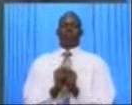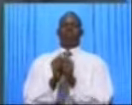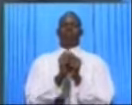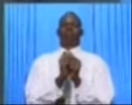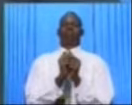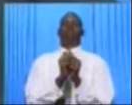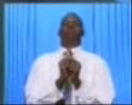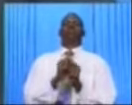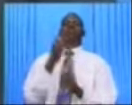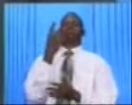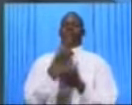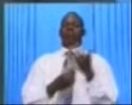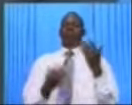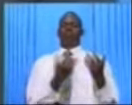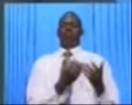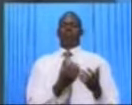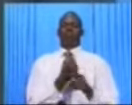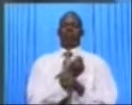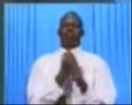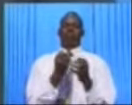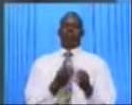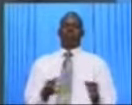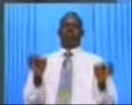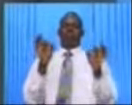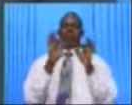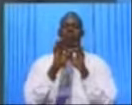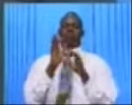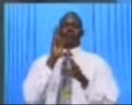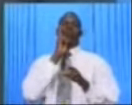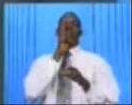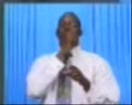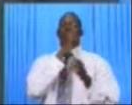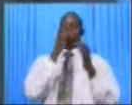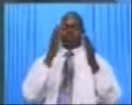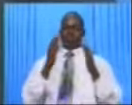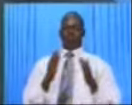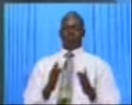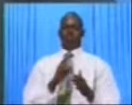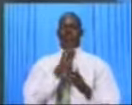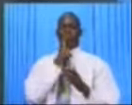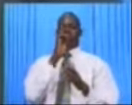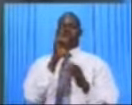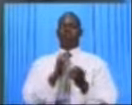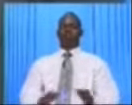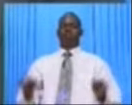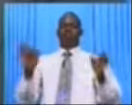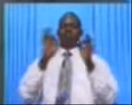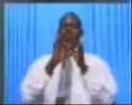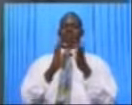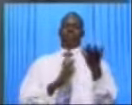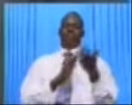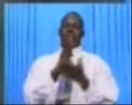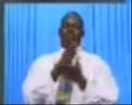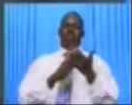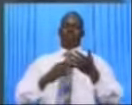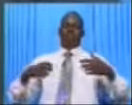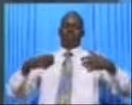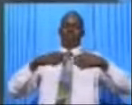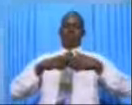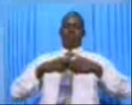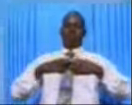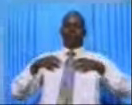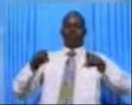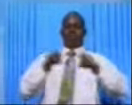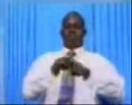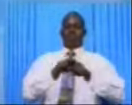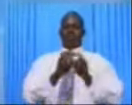parce que c'est quelque chose qui est très, très important, et aussi au niveau des hôteliers, qui sont importants. Ça, c'est pour la partie énergétique, c'est-à-dire exactement le même genre,